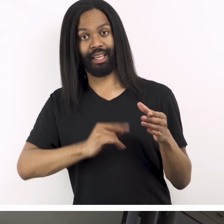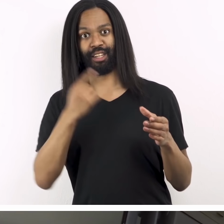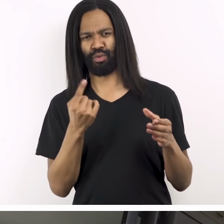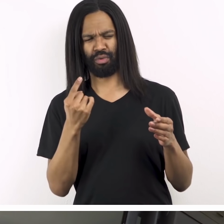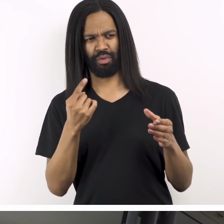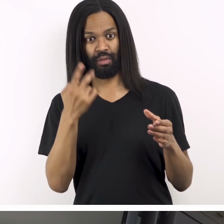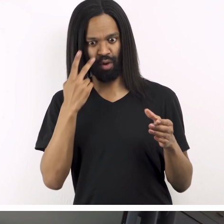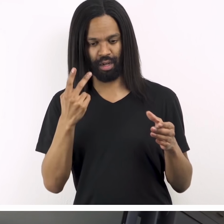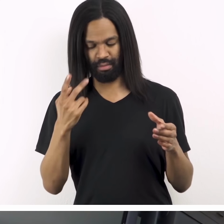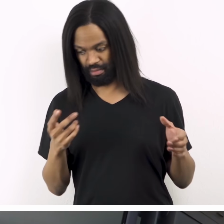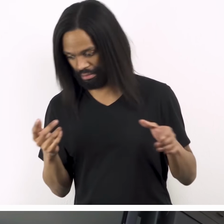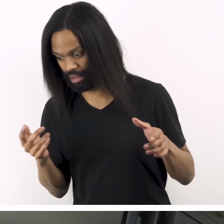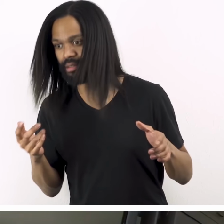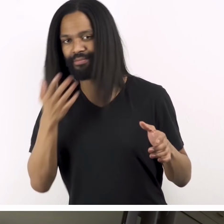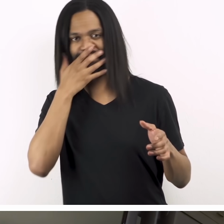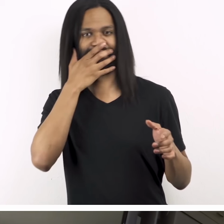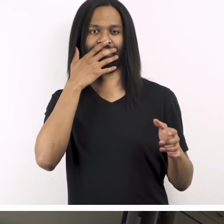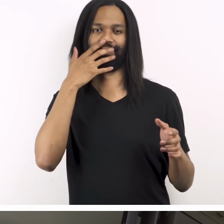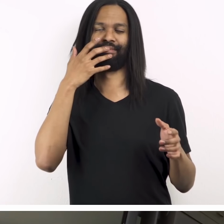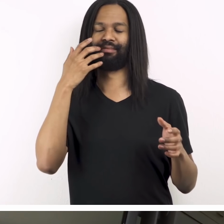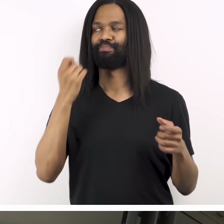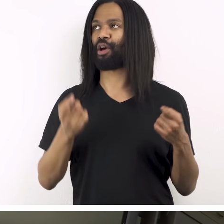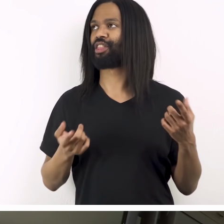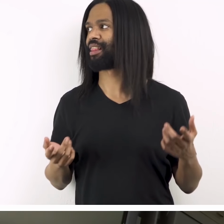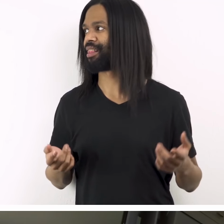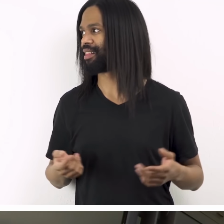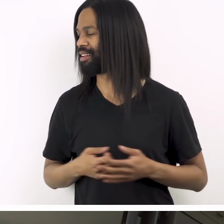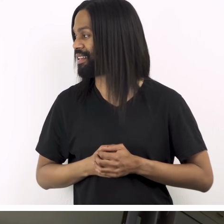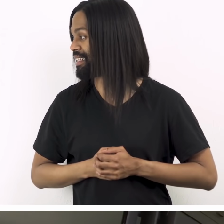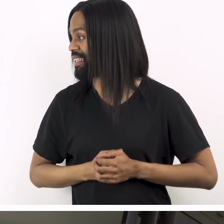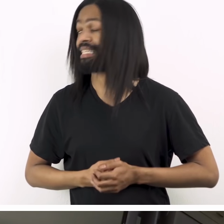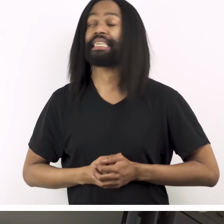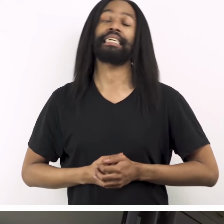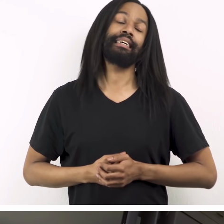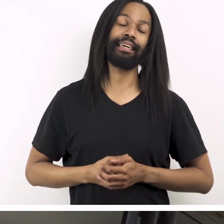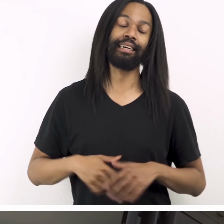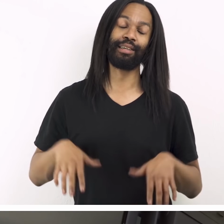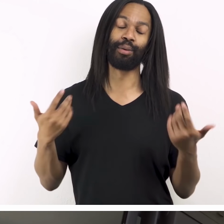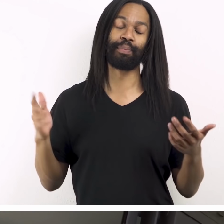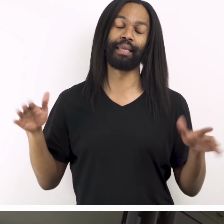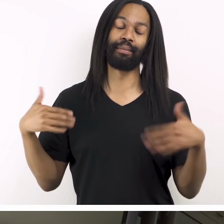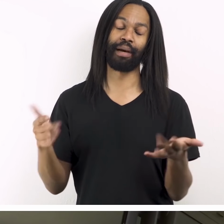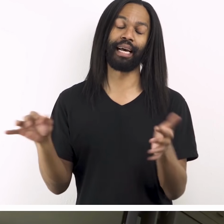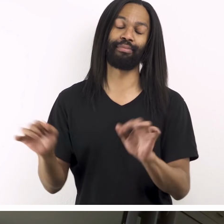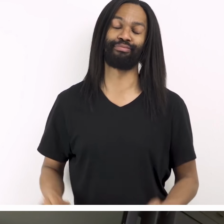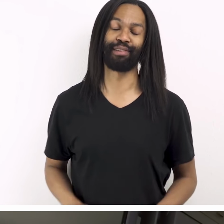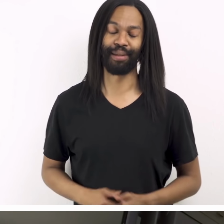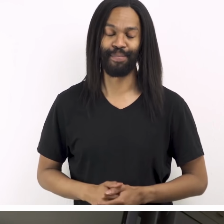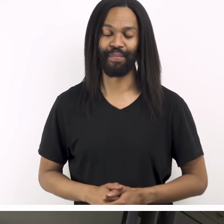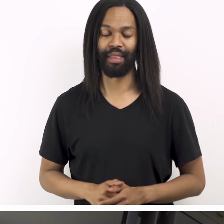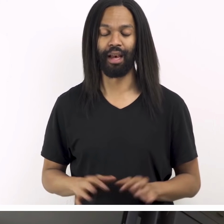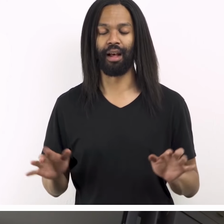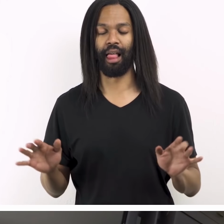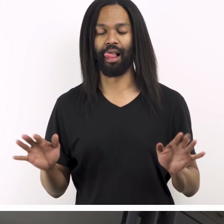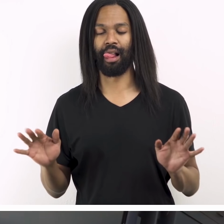dessous. Est-ce qu'on voit? Non. Oh! Bordel. Non. Tant pis, je vais aller éponger après.